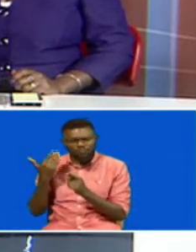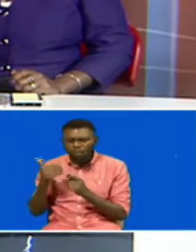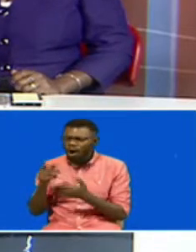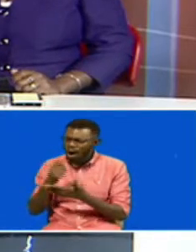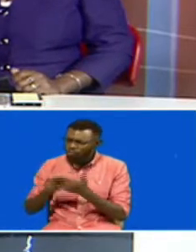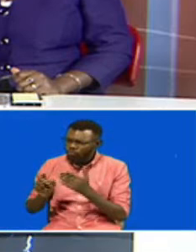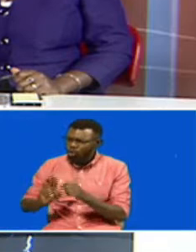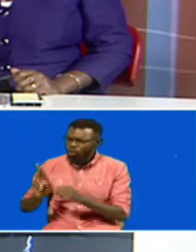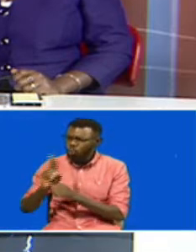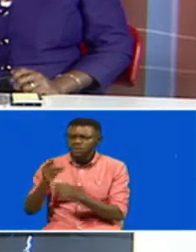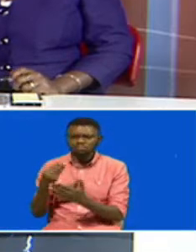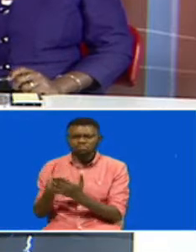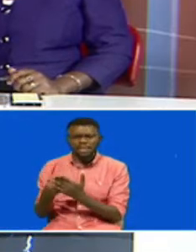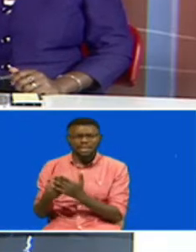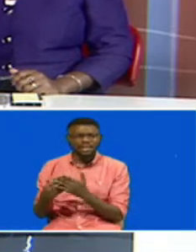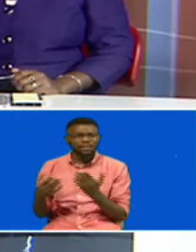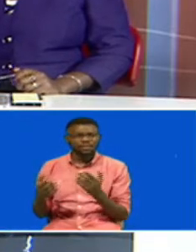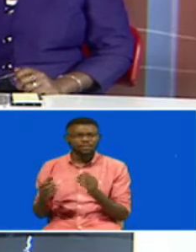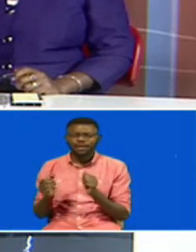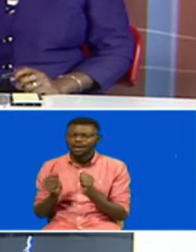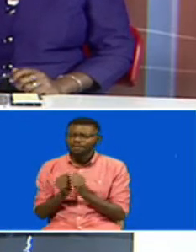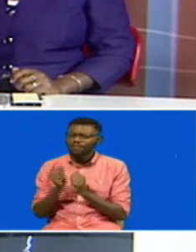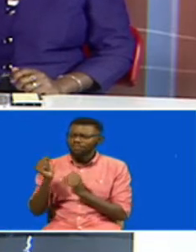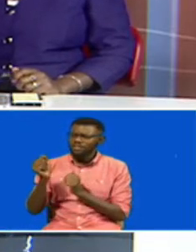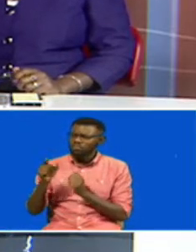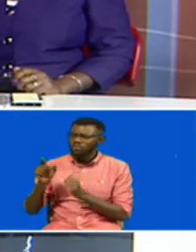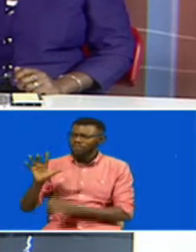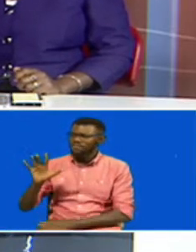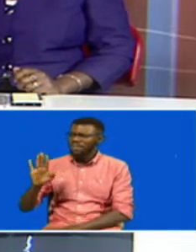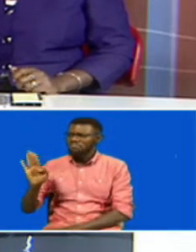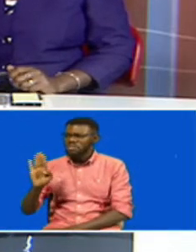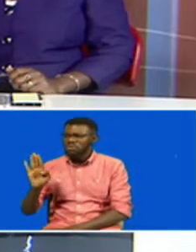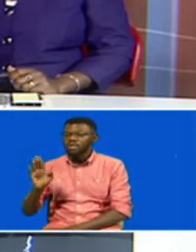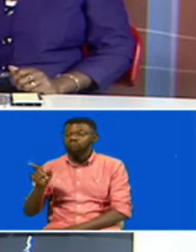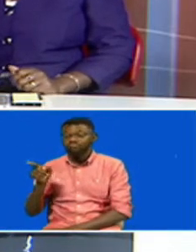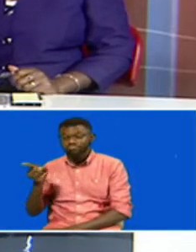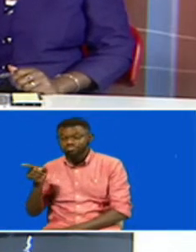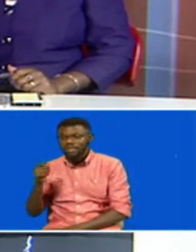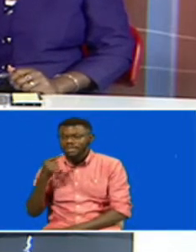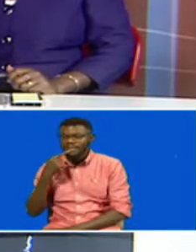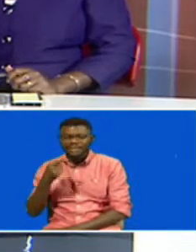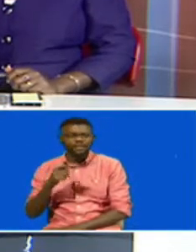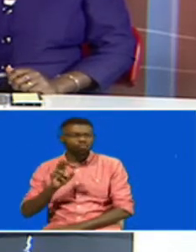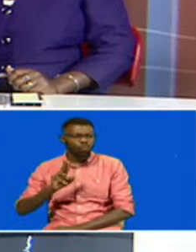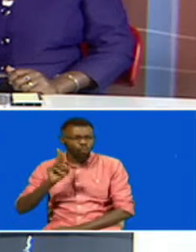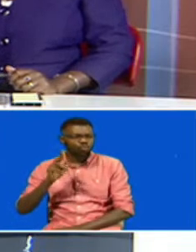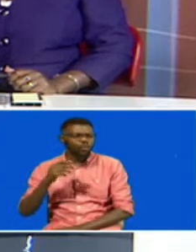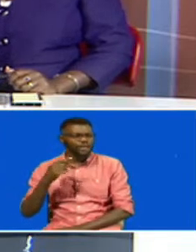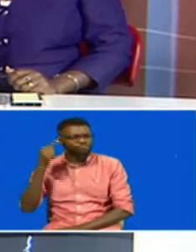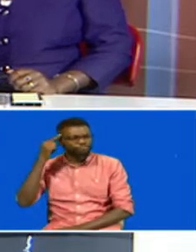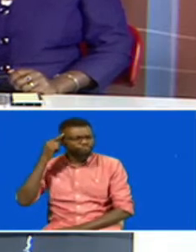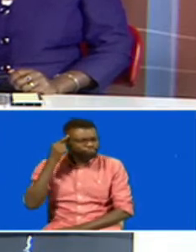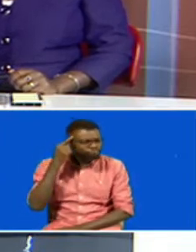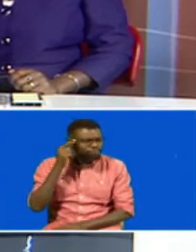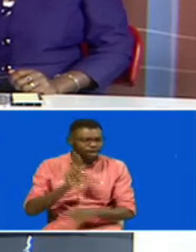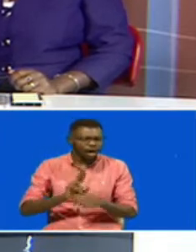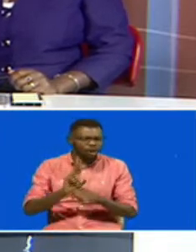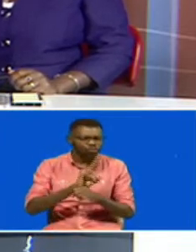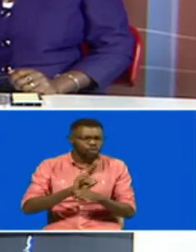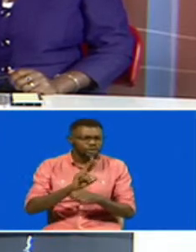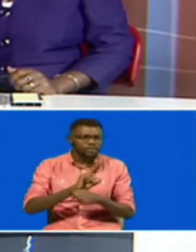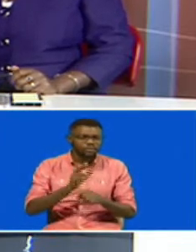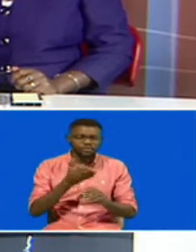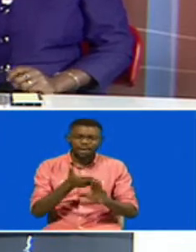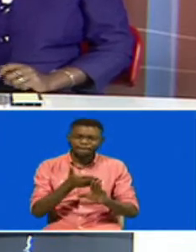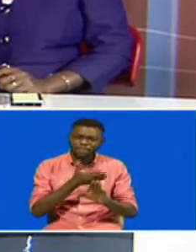kwa zaidi ya shilingi bilioni 15.5 na serikali ya Rais Mustafa Uhuru Kenyatta siku chache kabla ya uchaguzi